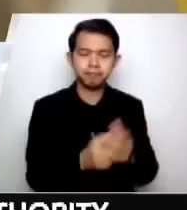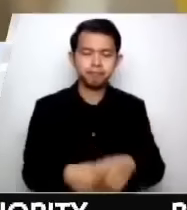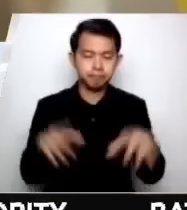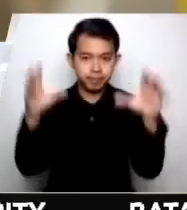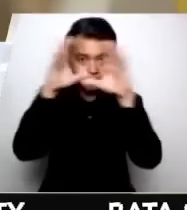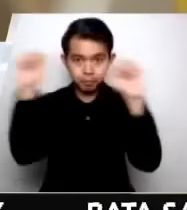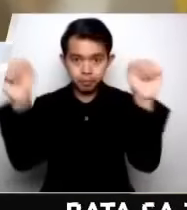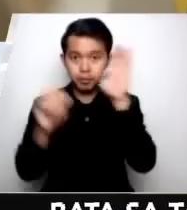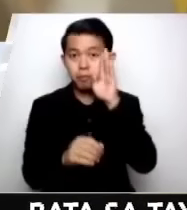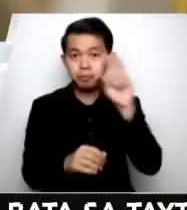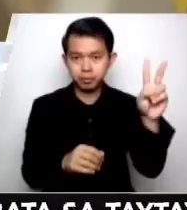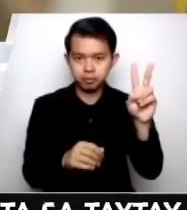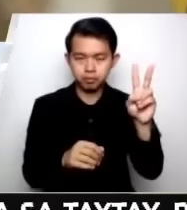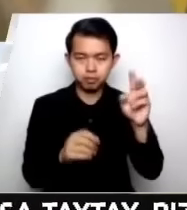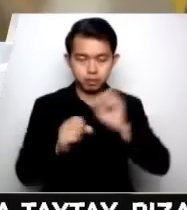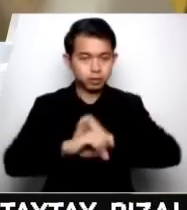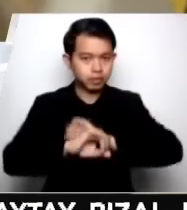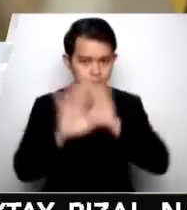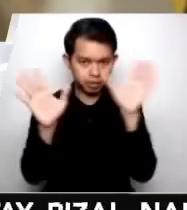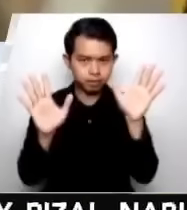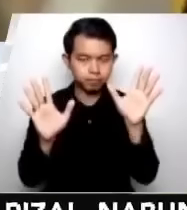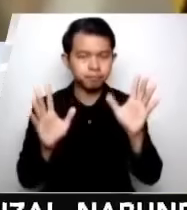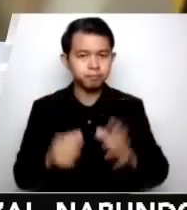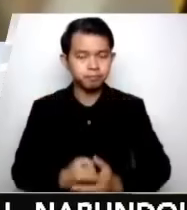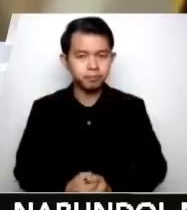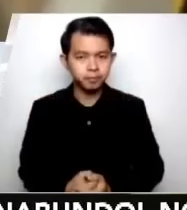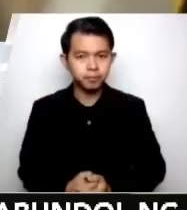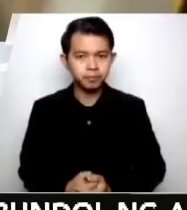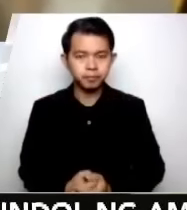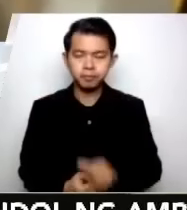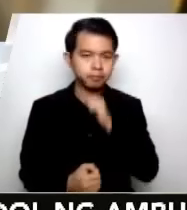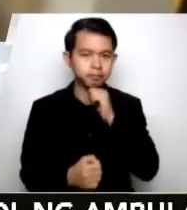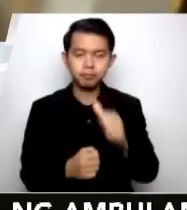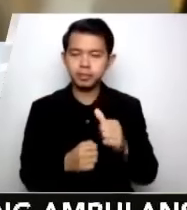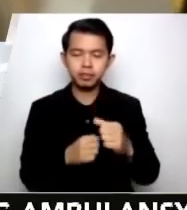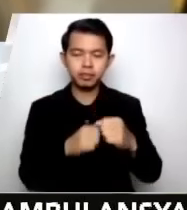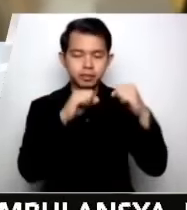this. So any suggestion na